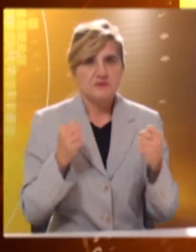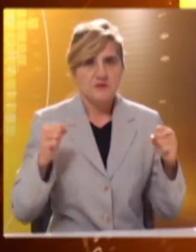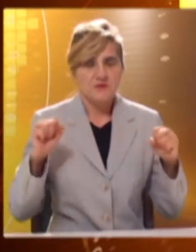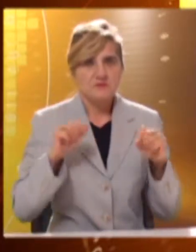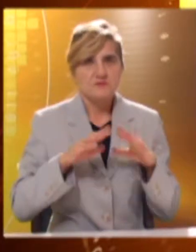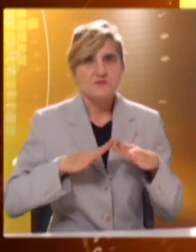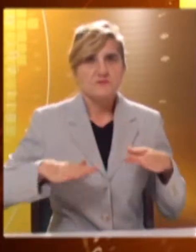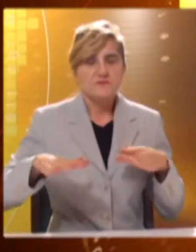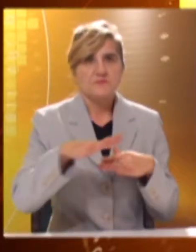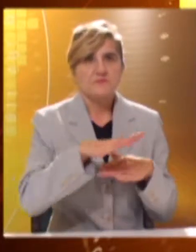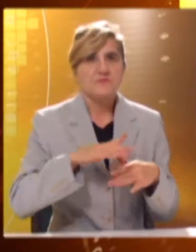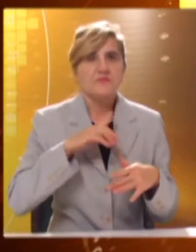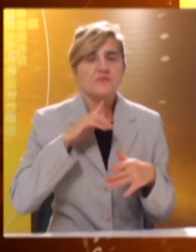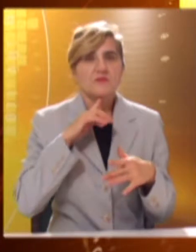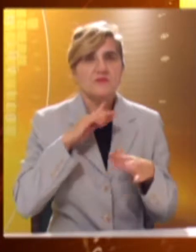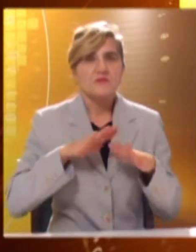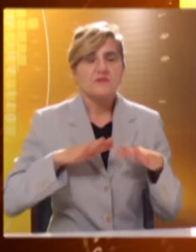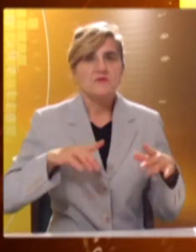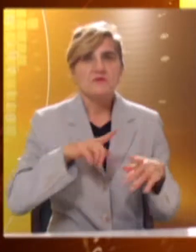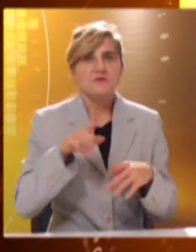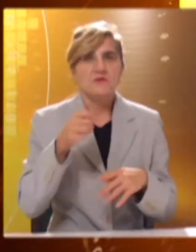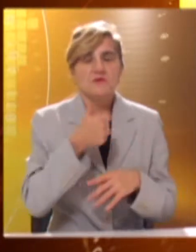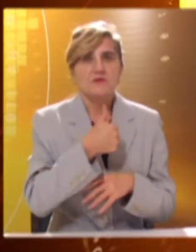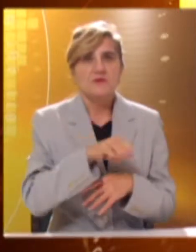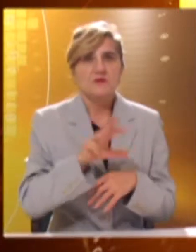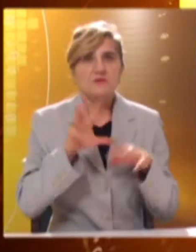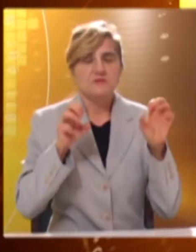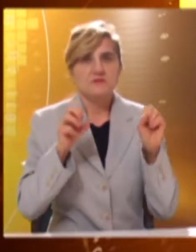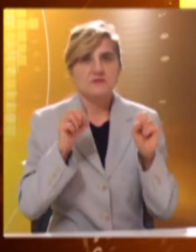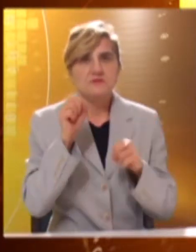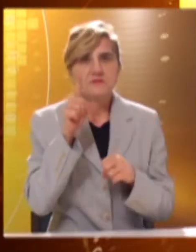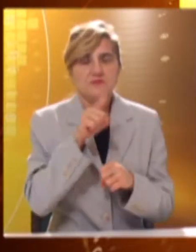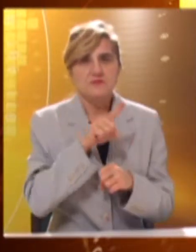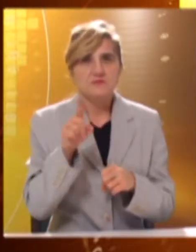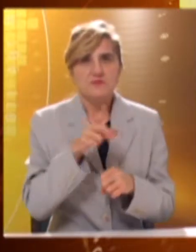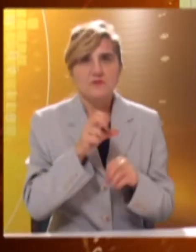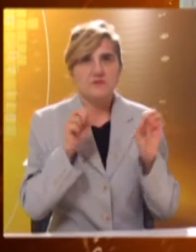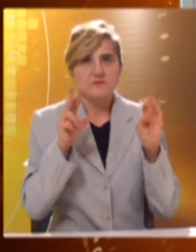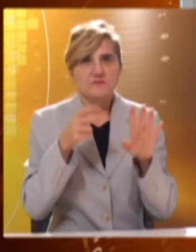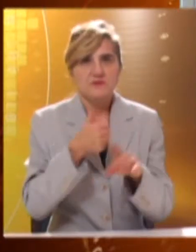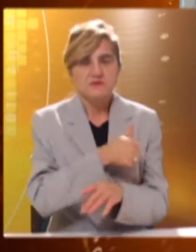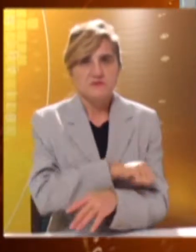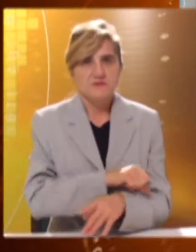oslobođenje i ujedinjenje od 1912. do 1918. godine.